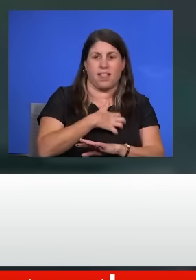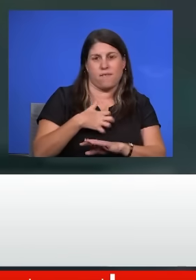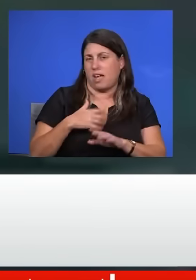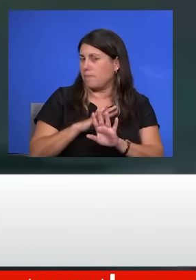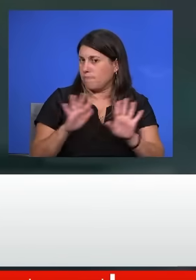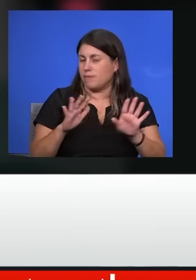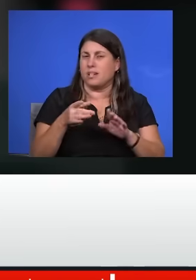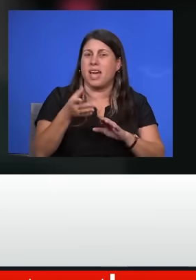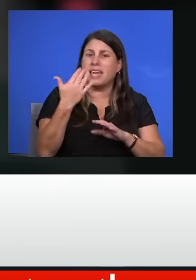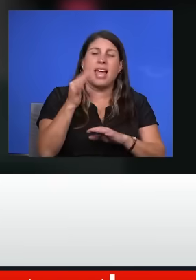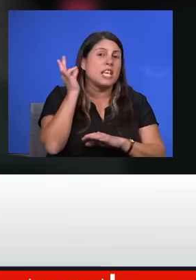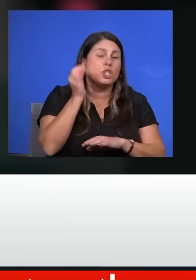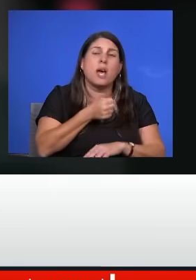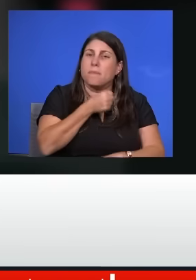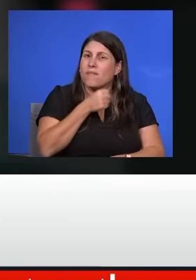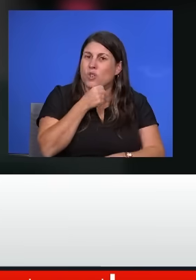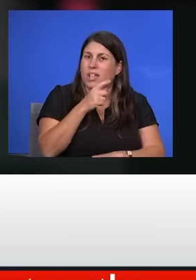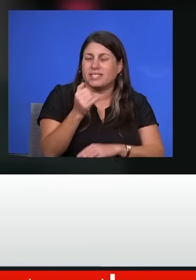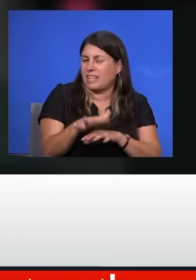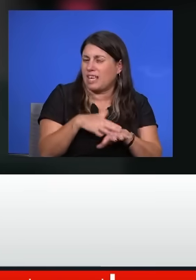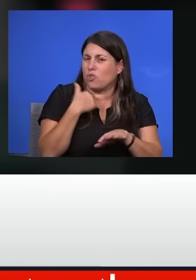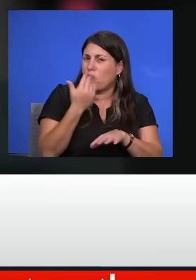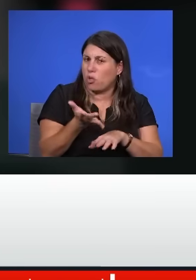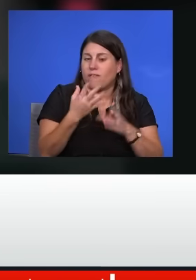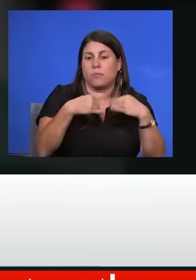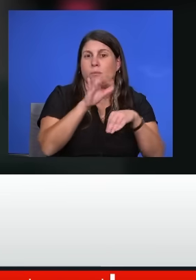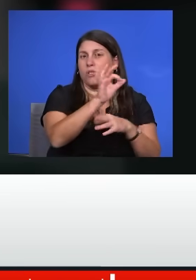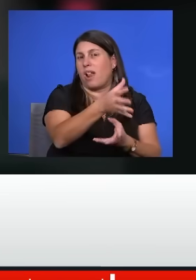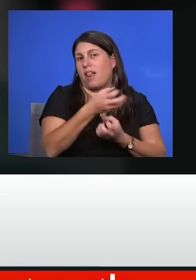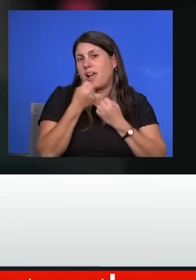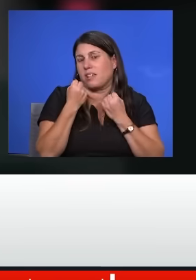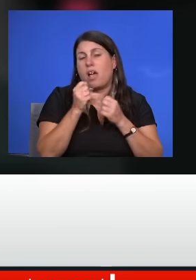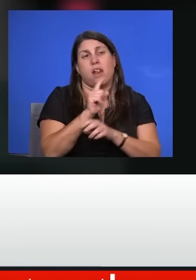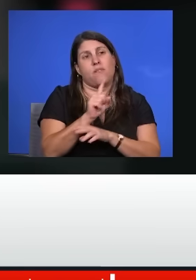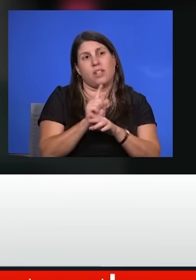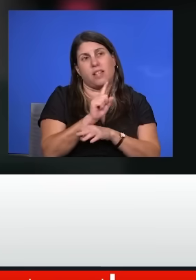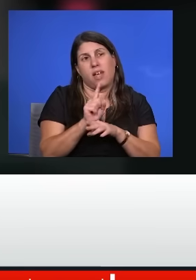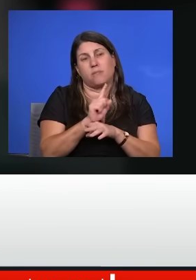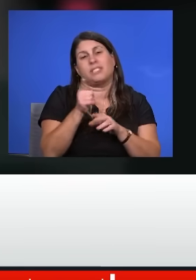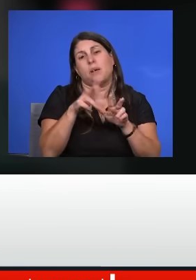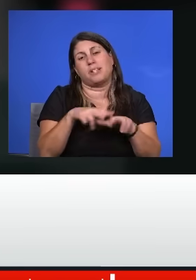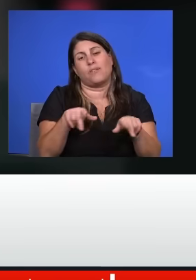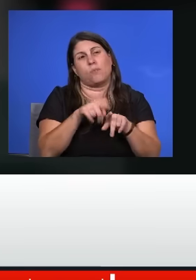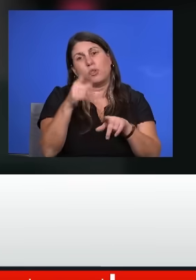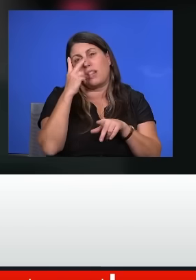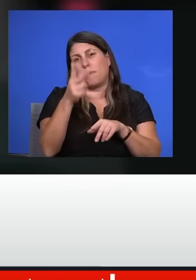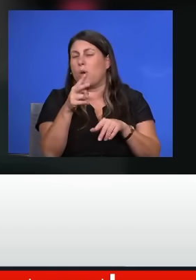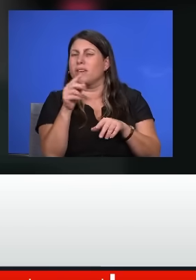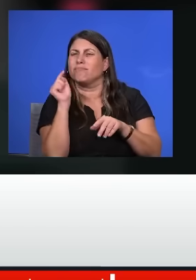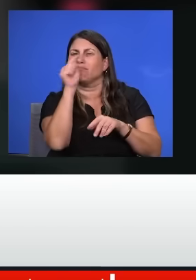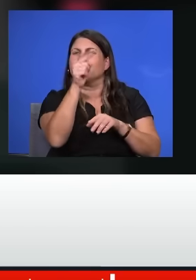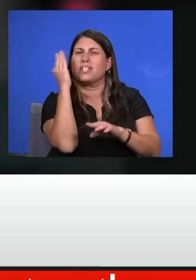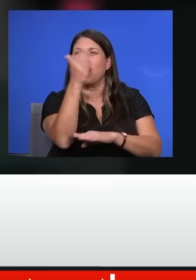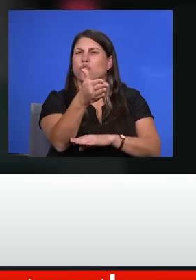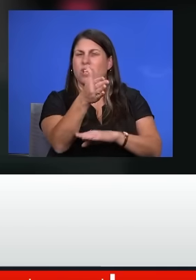מבוגרת שקצת לא הרגישה טוב, אבל המשפחה שלה לקחה אותה מכאן. בינתיים זה המצב, כמו שאתם רואים יש פגיעה ישירה במבנה, נזק רב, הרס